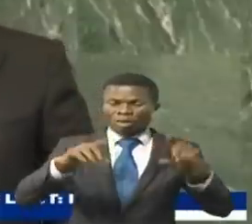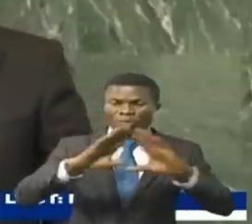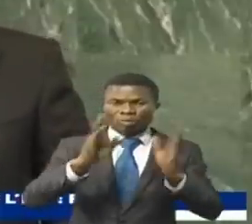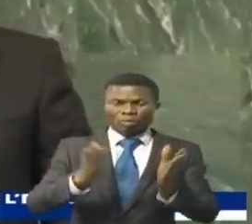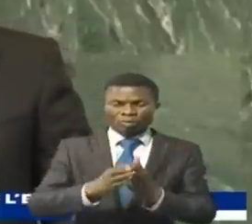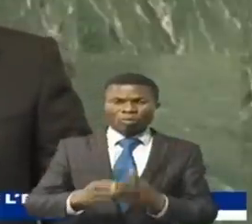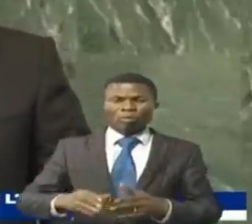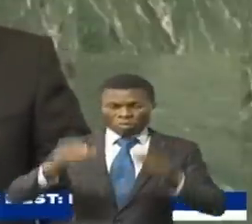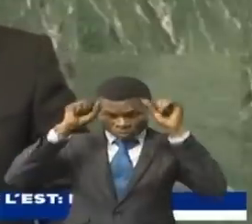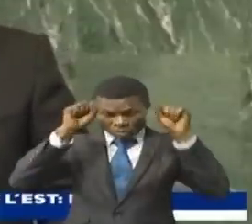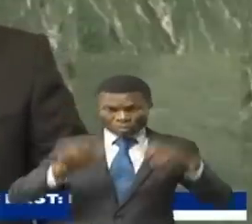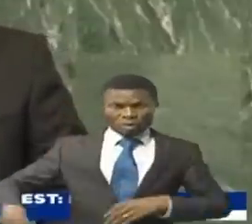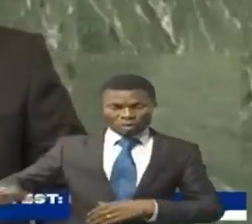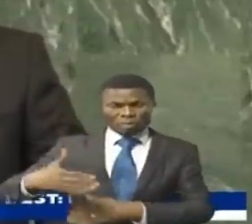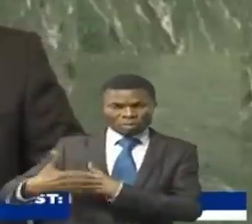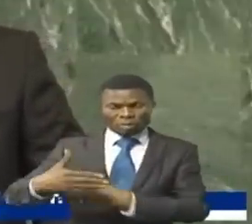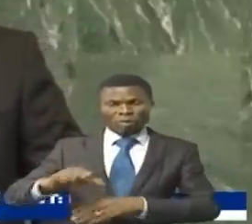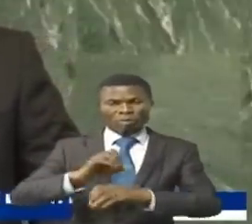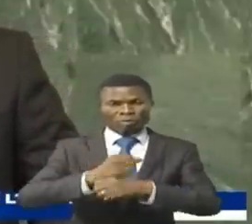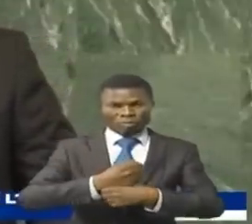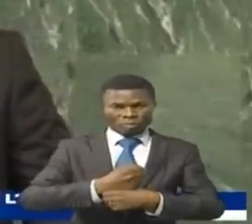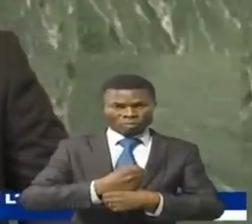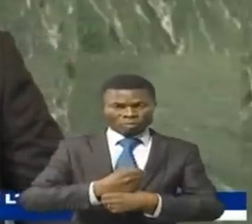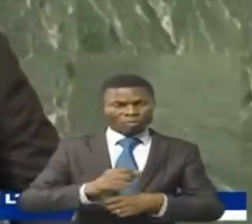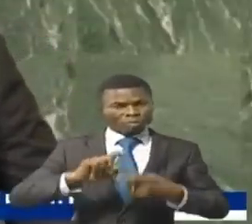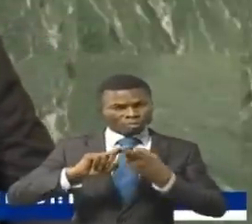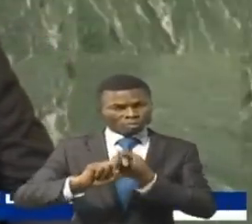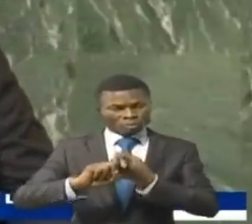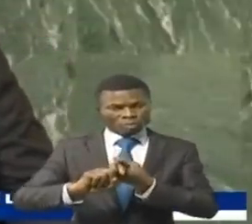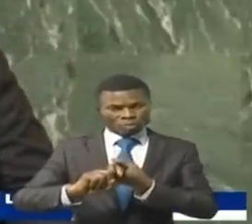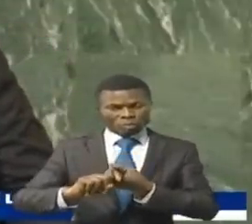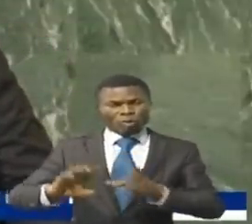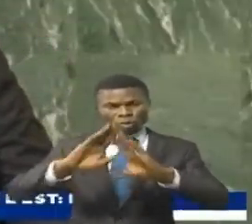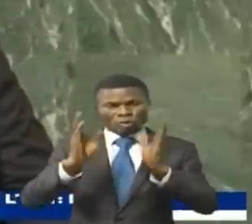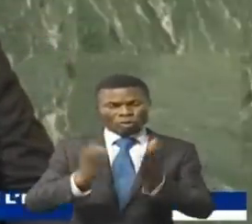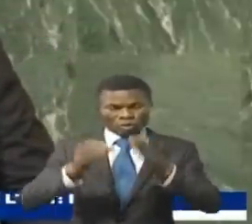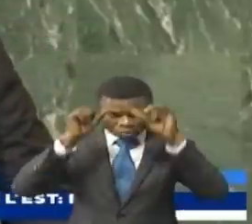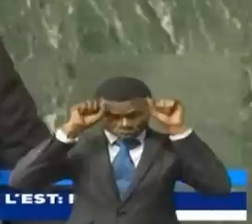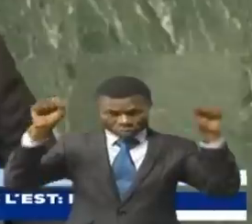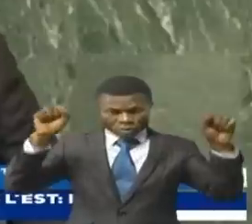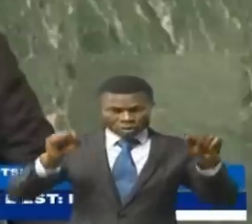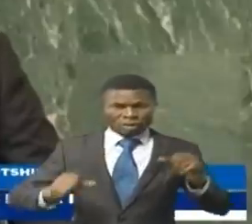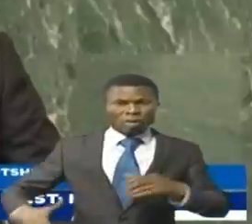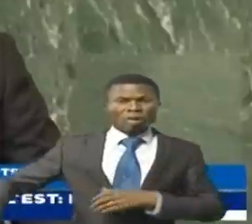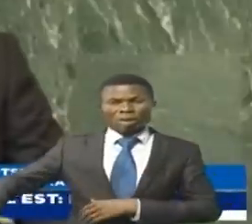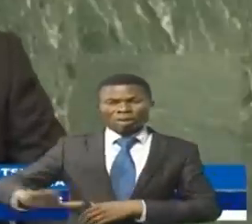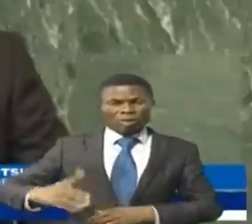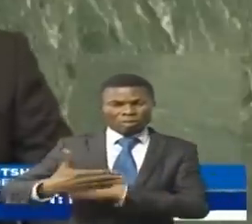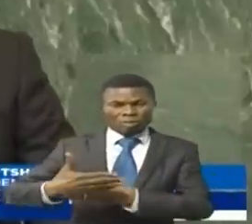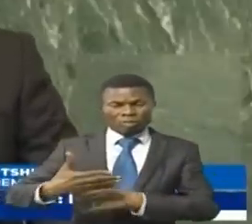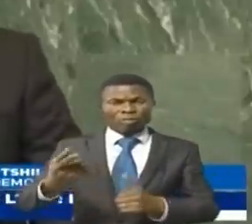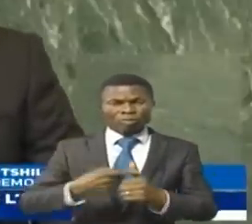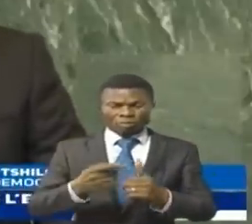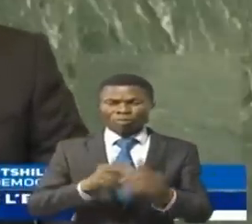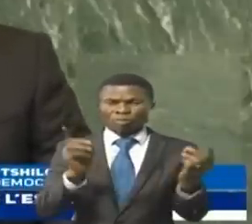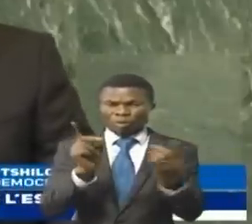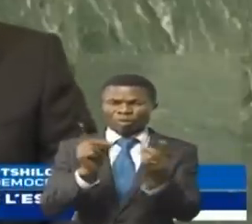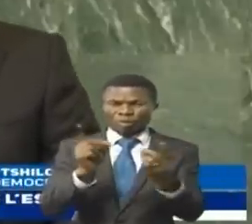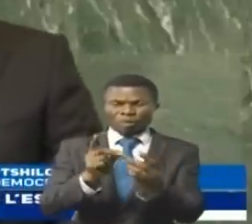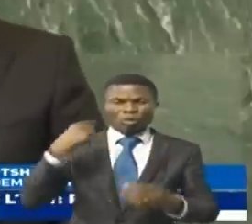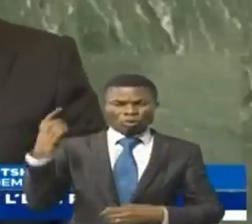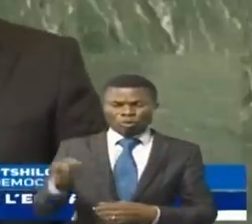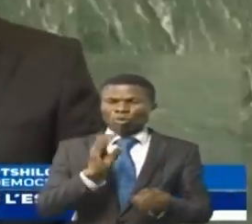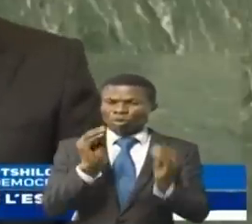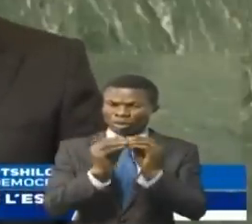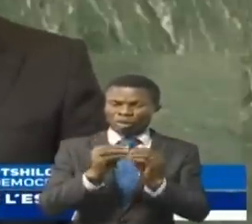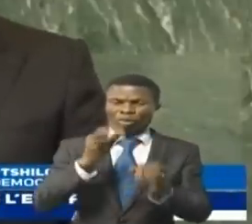limitrophes et restaurer la confiance entre nous, notamment par la concertation permanente